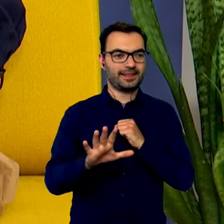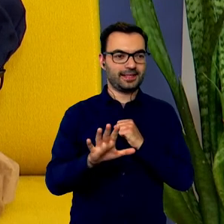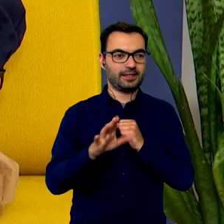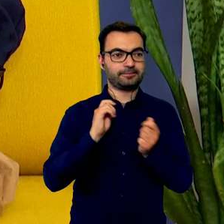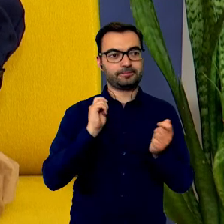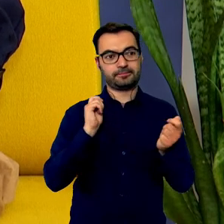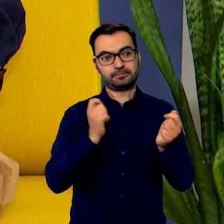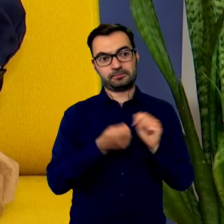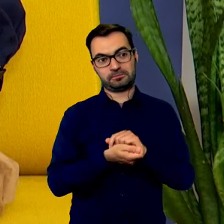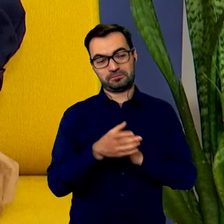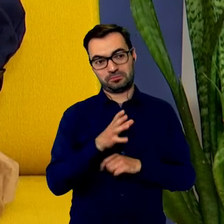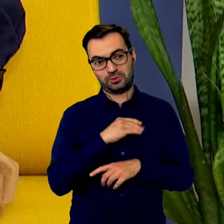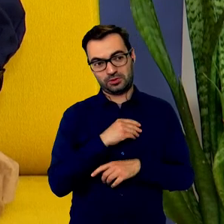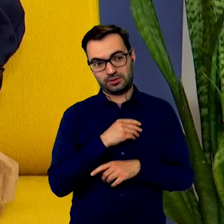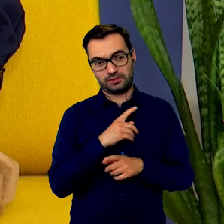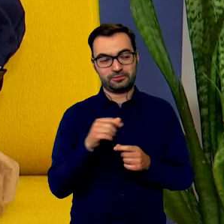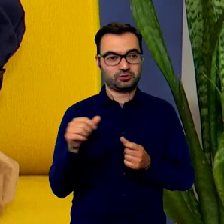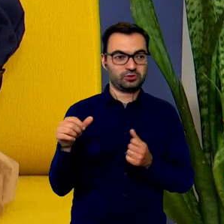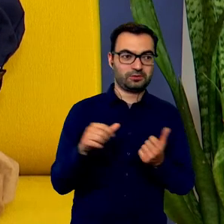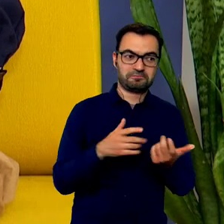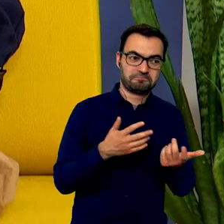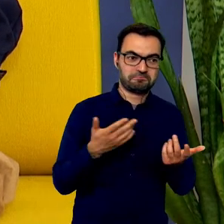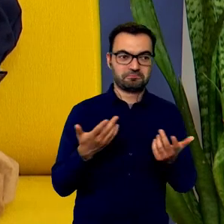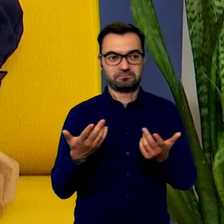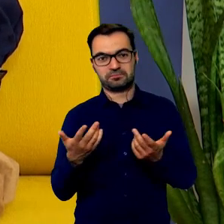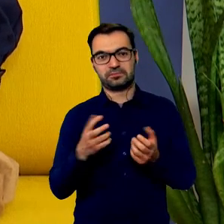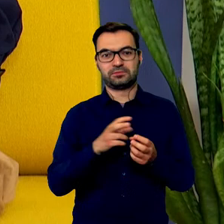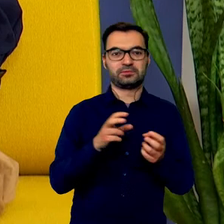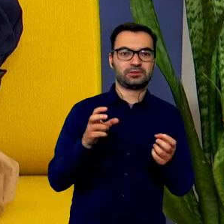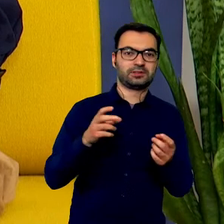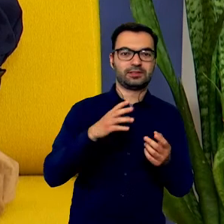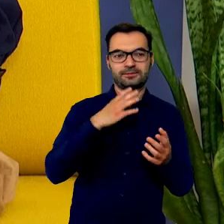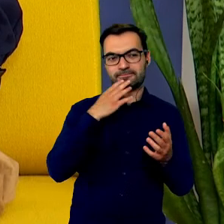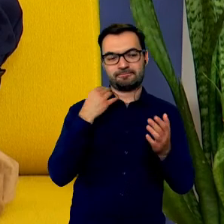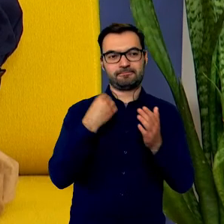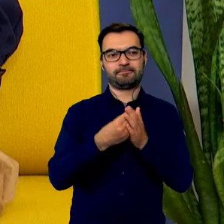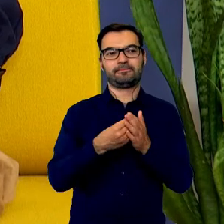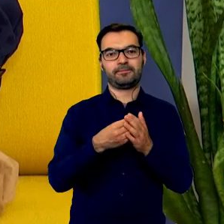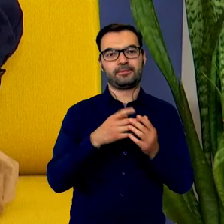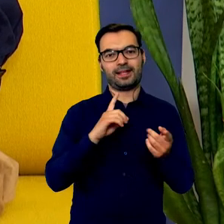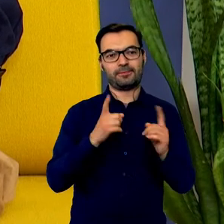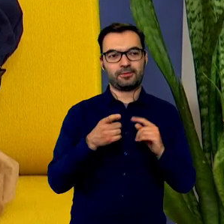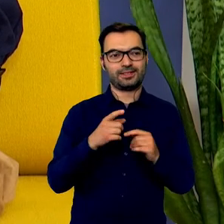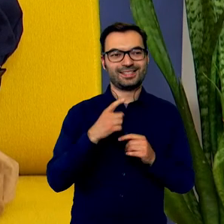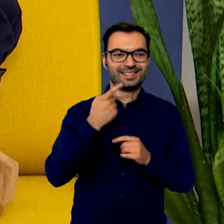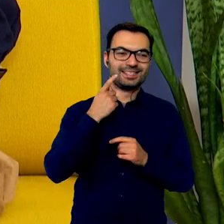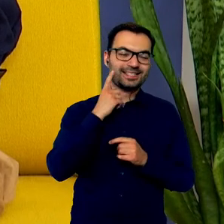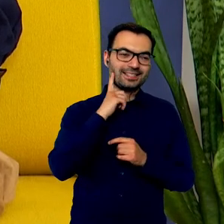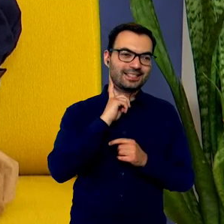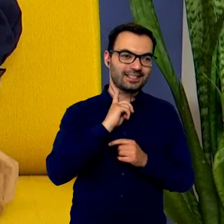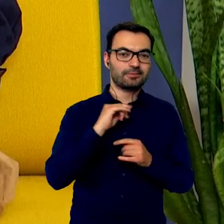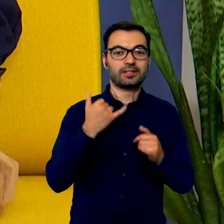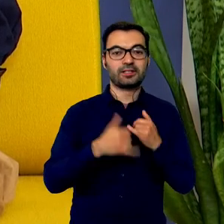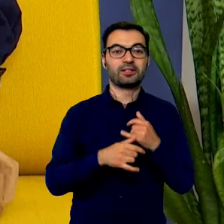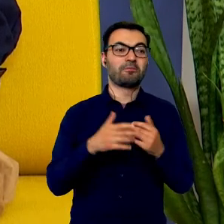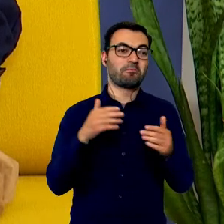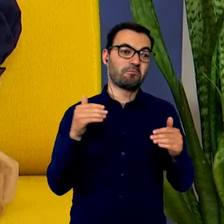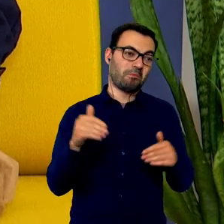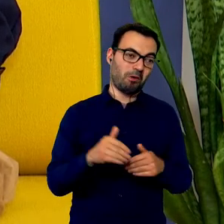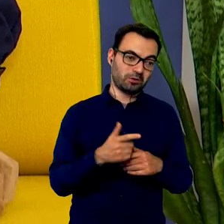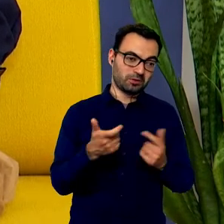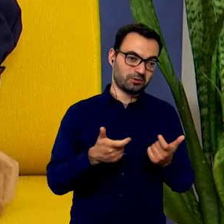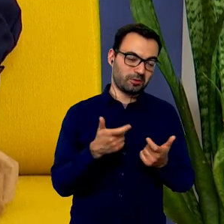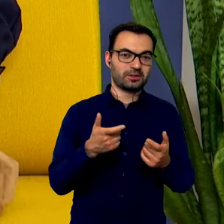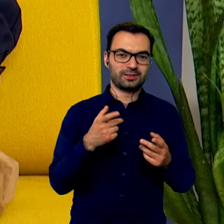zrobione, można w jakikolwiek sposób odwrócić? Czy też ochota na rewanż, lub też taki cynizm, że skoro przetarto szlak i można